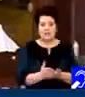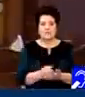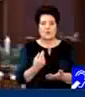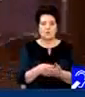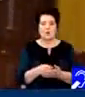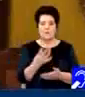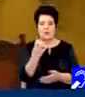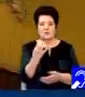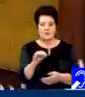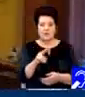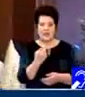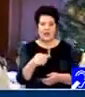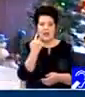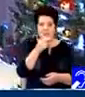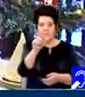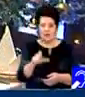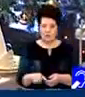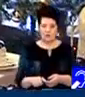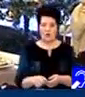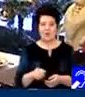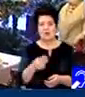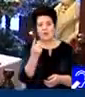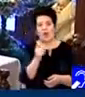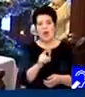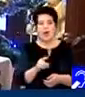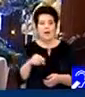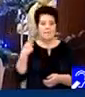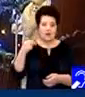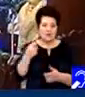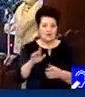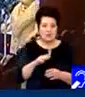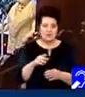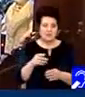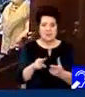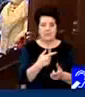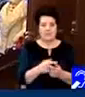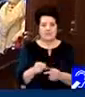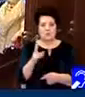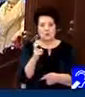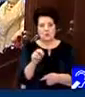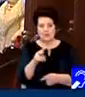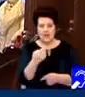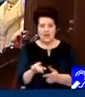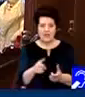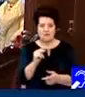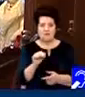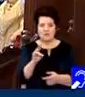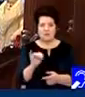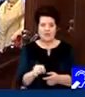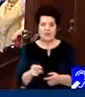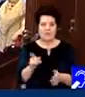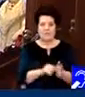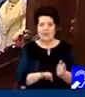de 400 de lei de persoană. Un premier sau un președinte străin va mai bea o cafea sau un ceai de 200 de lei, iar cina nu poate fi